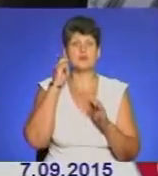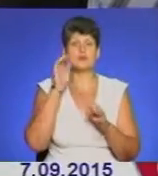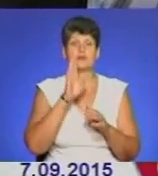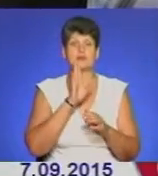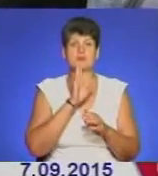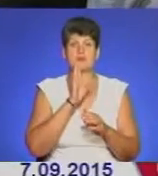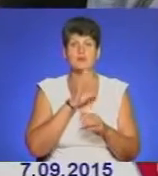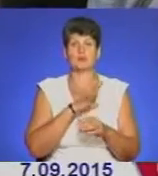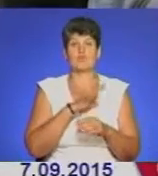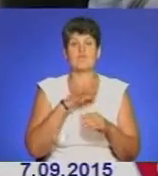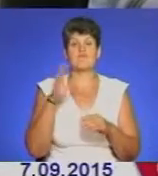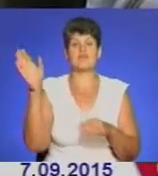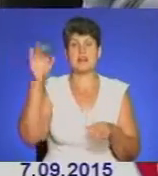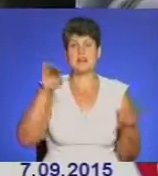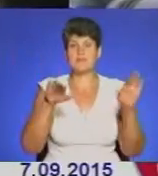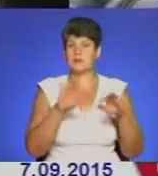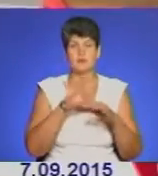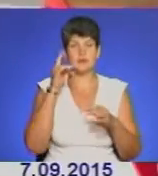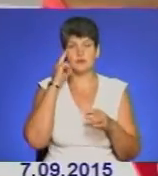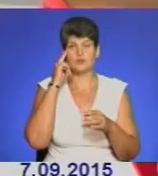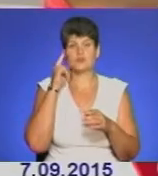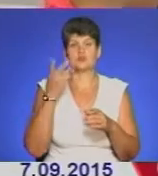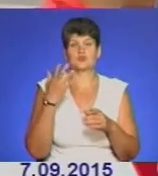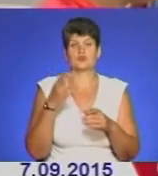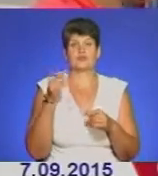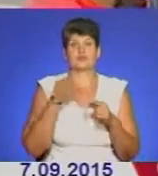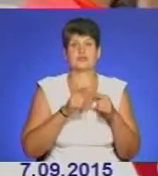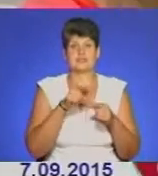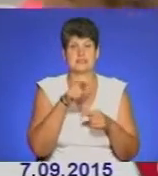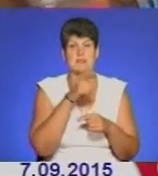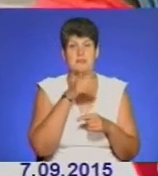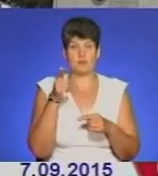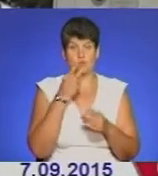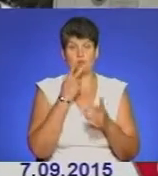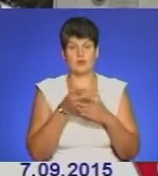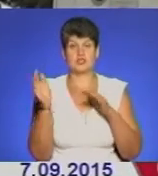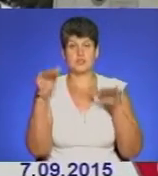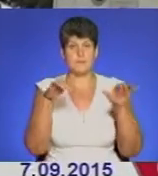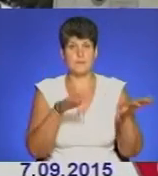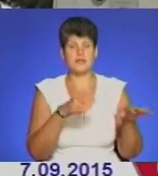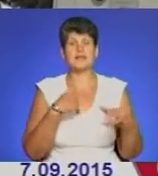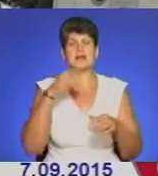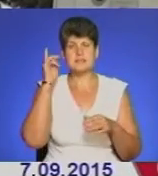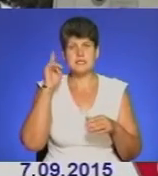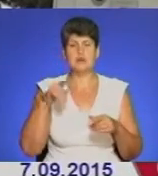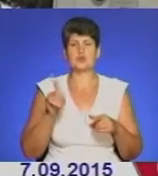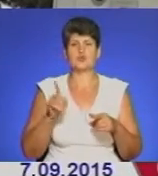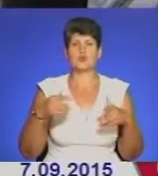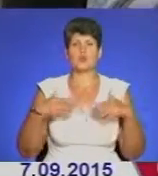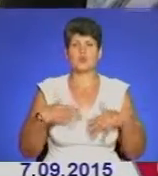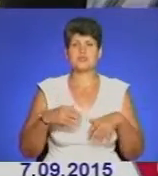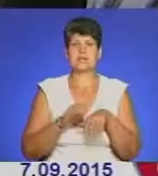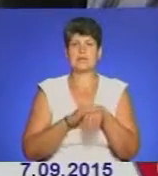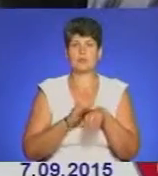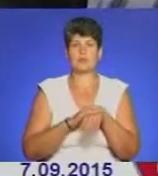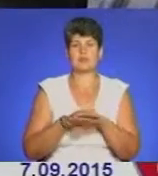днів провела в Карпатах. Не сподівалася, що в оксамитовий сезон побачить море. Я знаю, що Грузія дуже добрий народ,